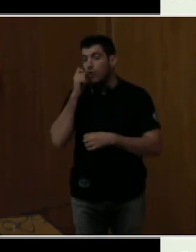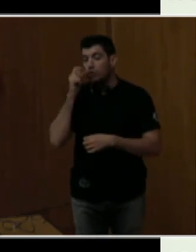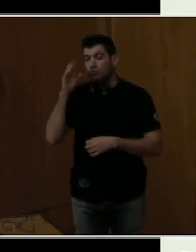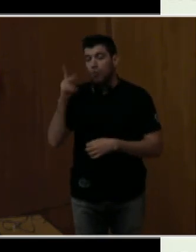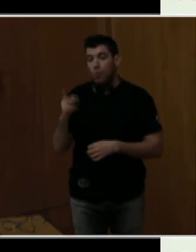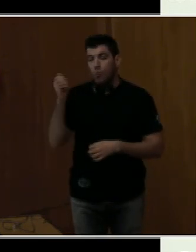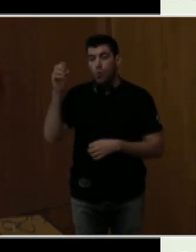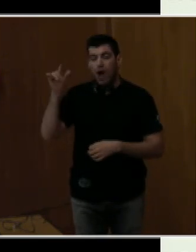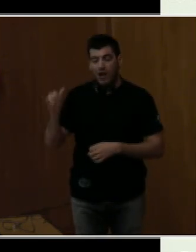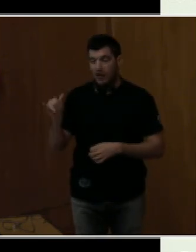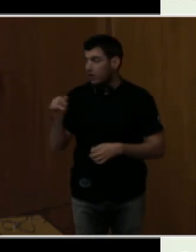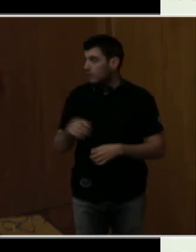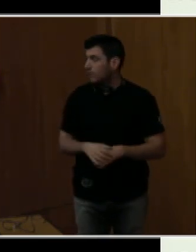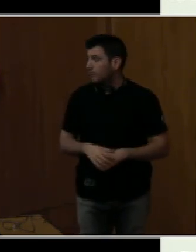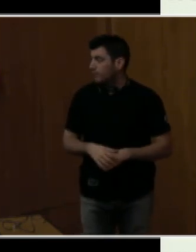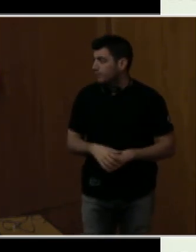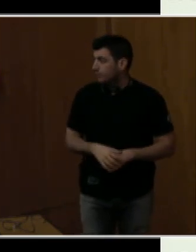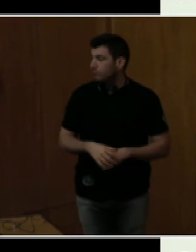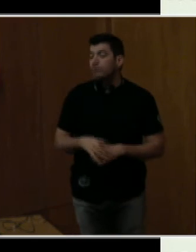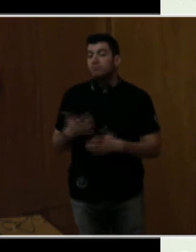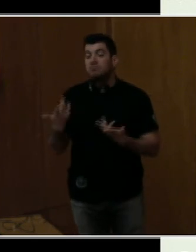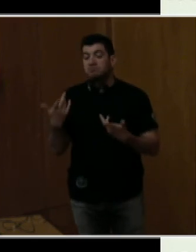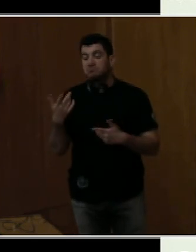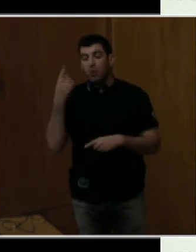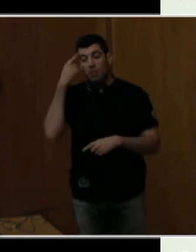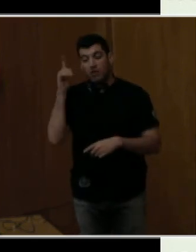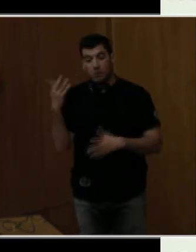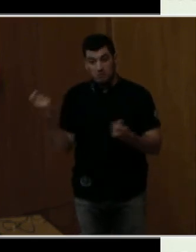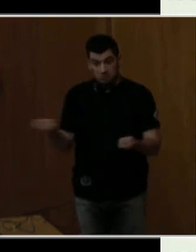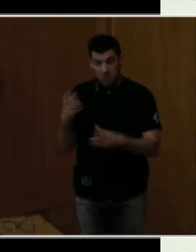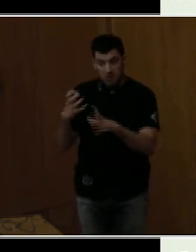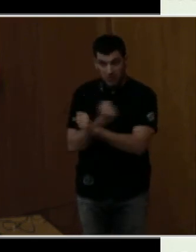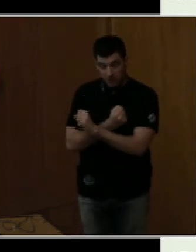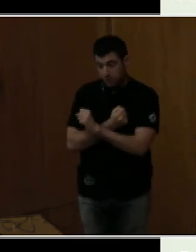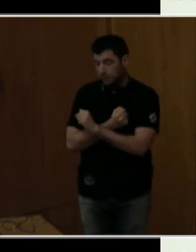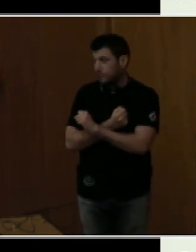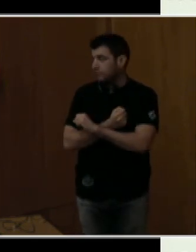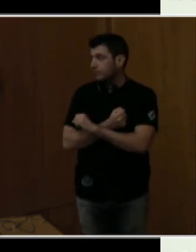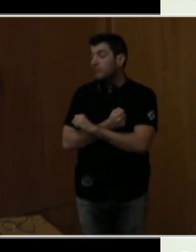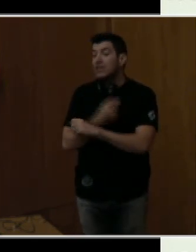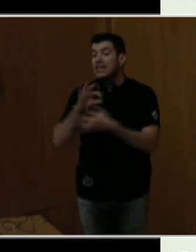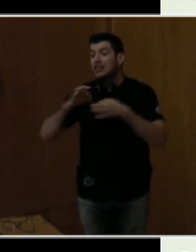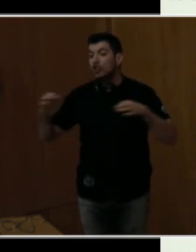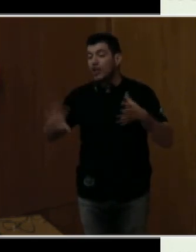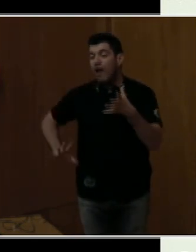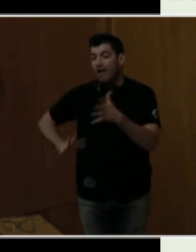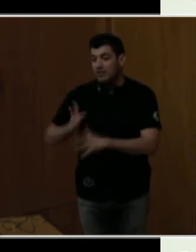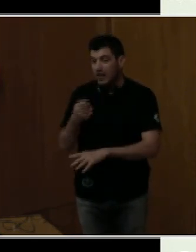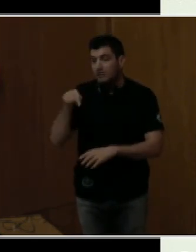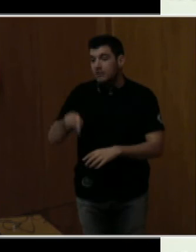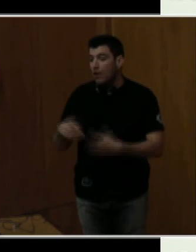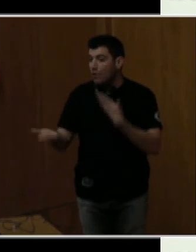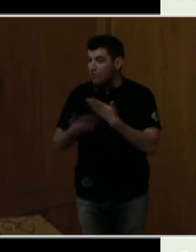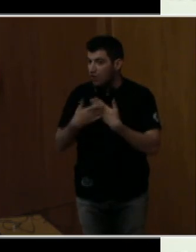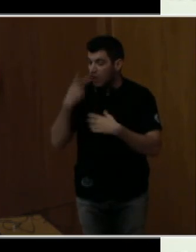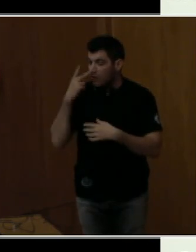εκείνη η τρελή ιδέα έχει επιτυχία στο τέλος. Τώρα συγκεκριμένα δεν ξέρουμε τι θα γίνει. Αλλά στην ουσία η ιστορική εξέλιξη βοηθάει να